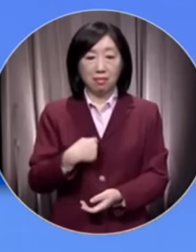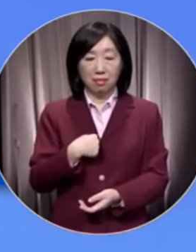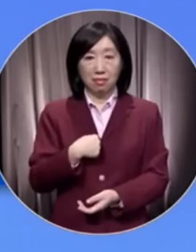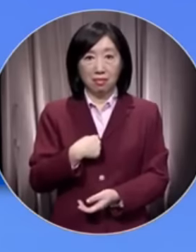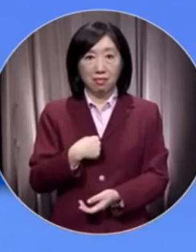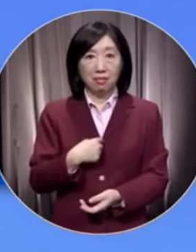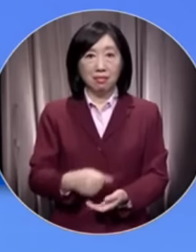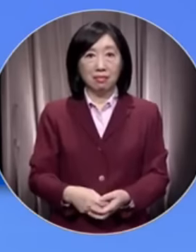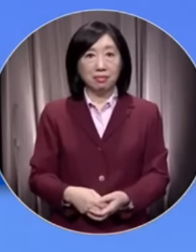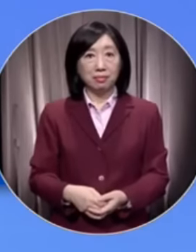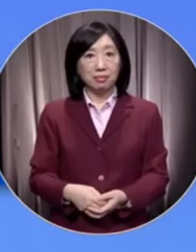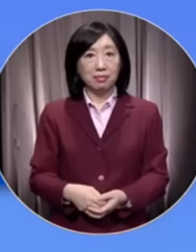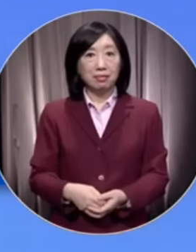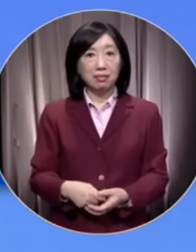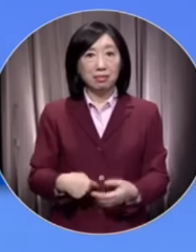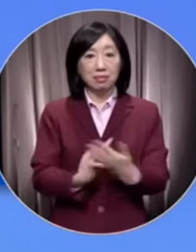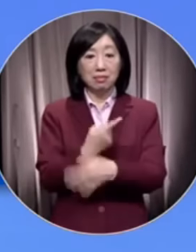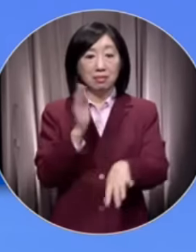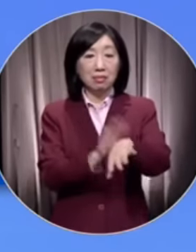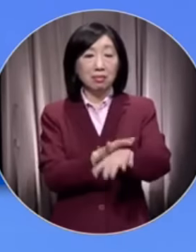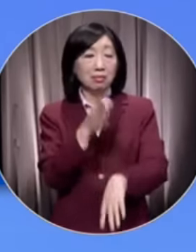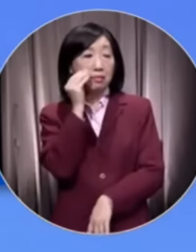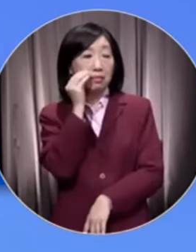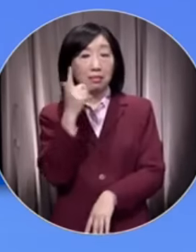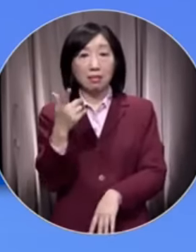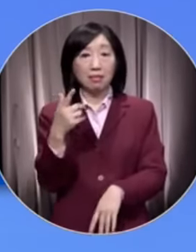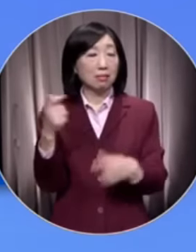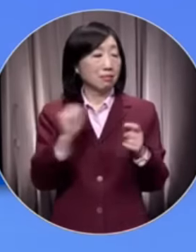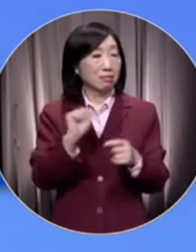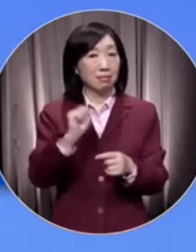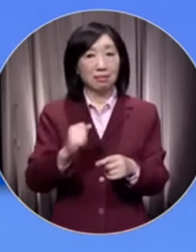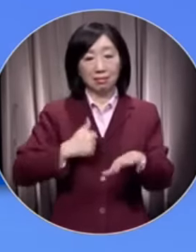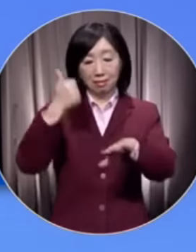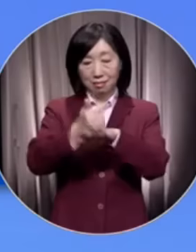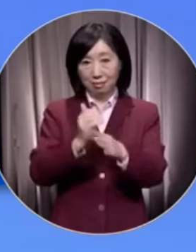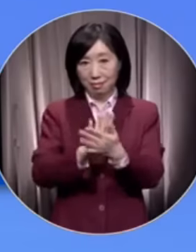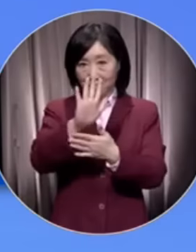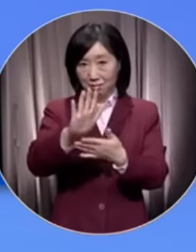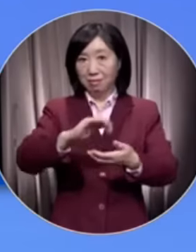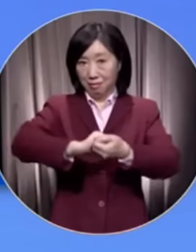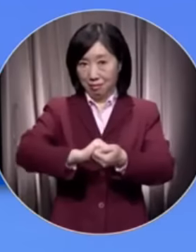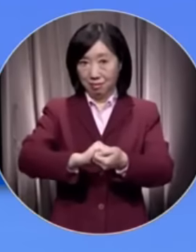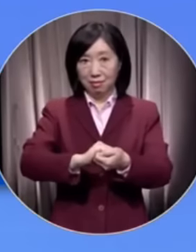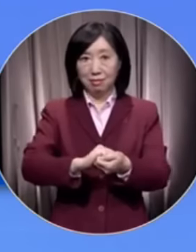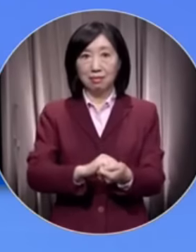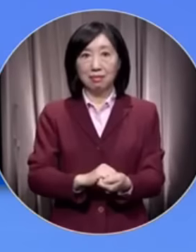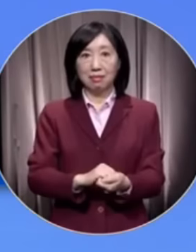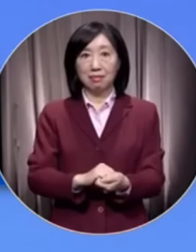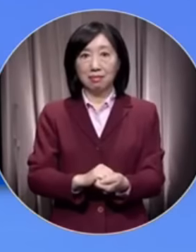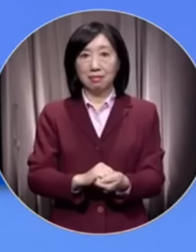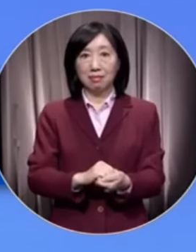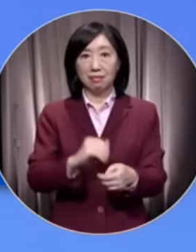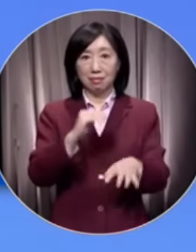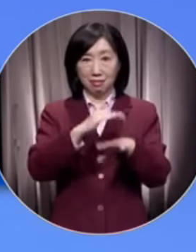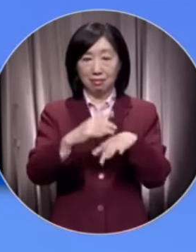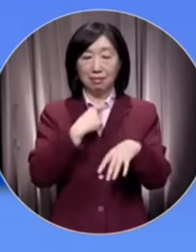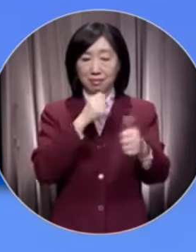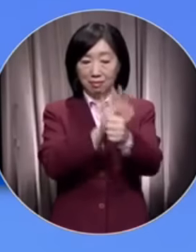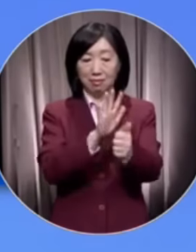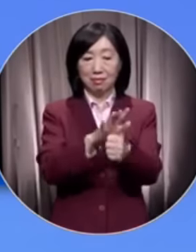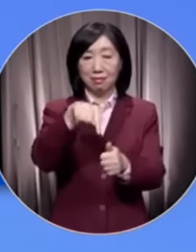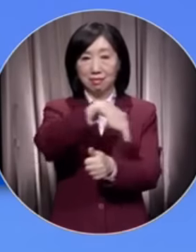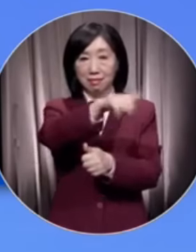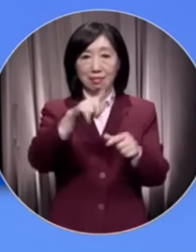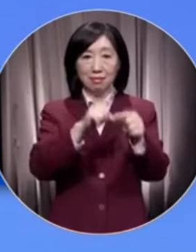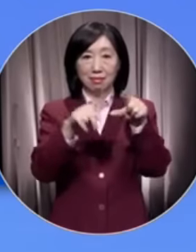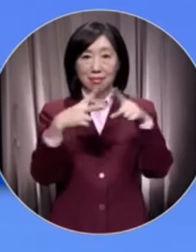边旁观。宋楚瑜执政之后，一定会要多多的协助我们